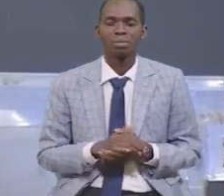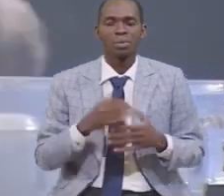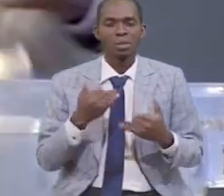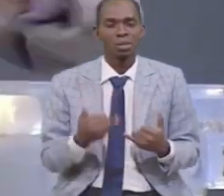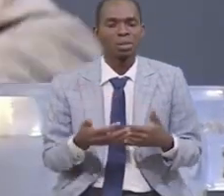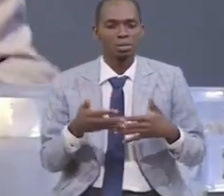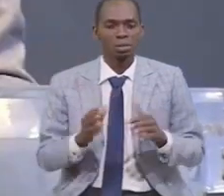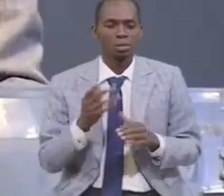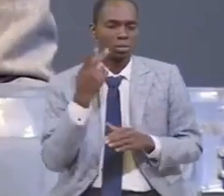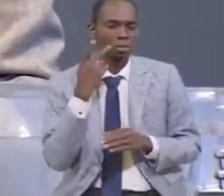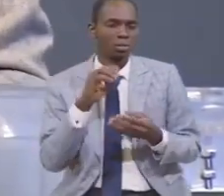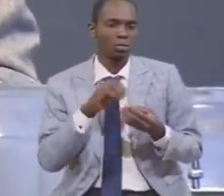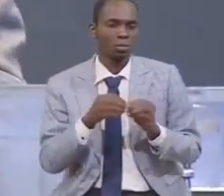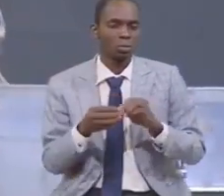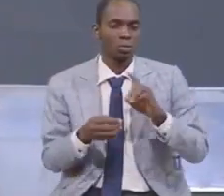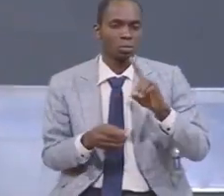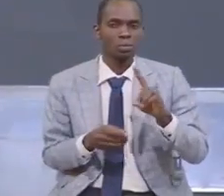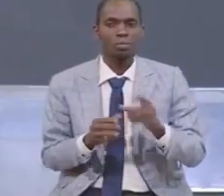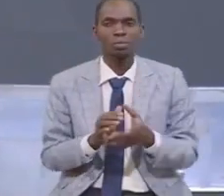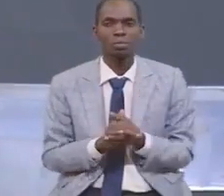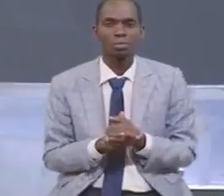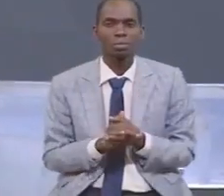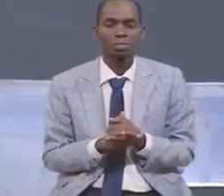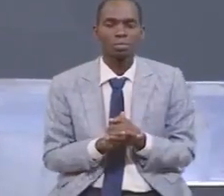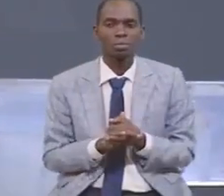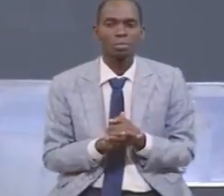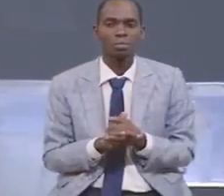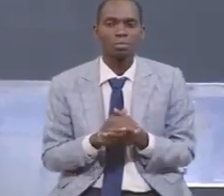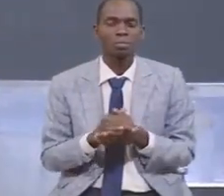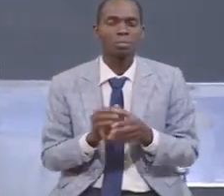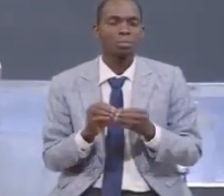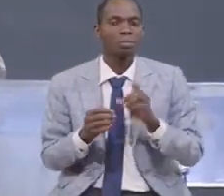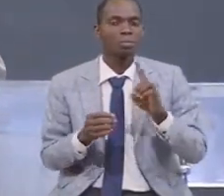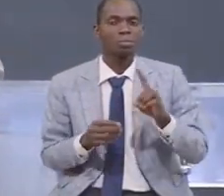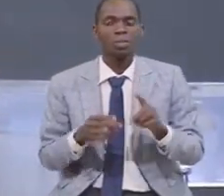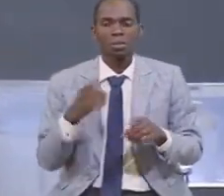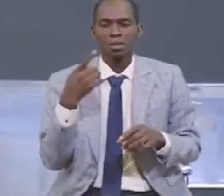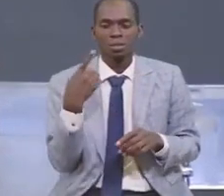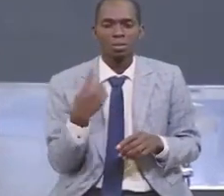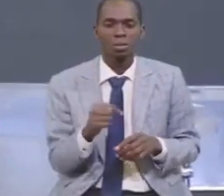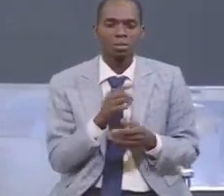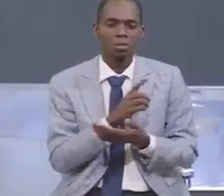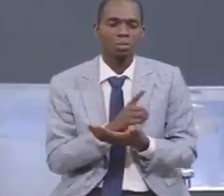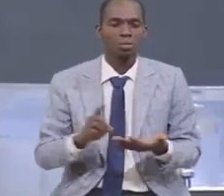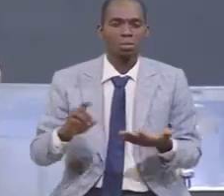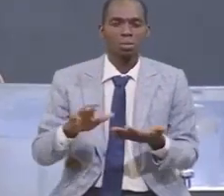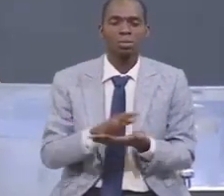number 1. ఇప్పుడు మనం మొదటి అంశాన్ని చూద్దాం. Number 1, the spirit is supernatural